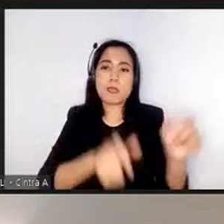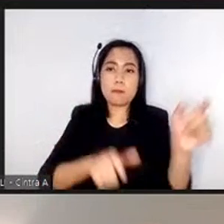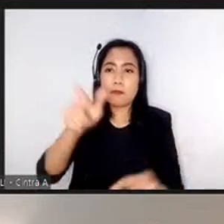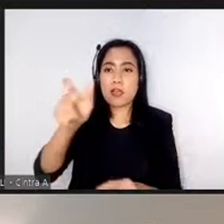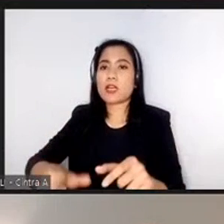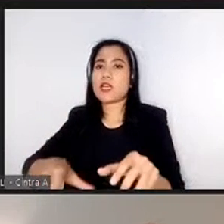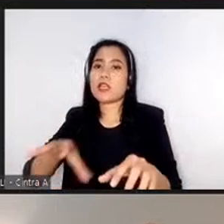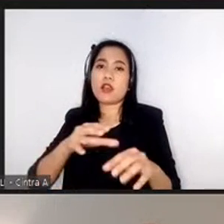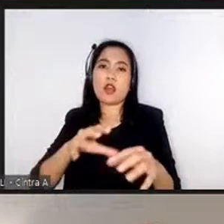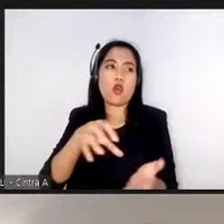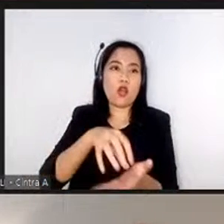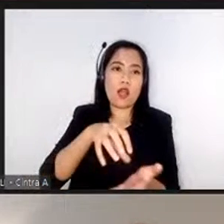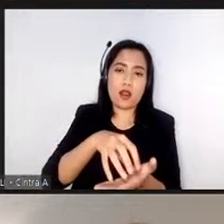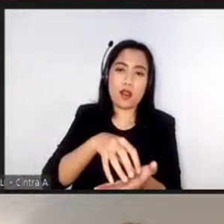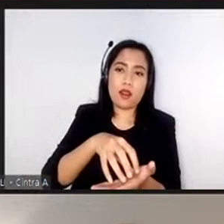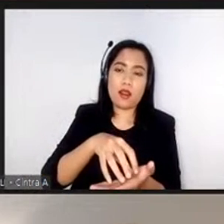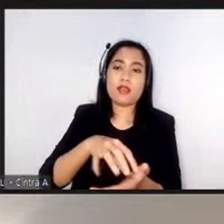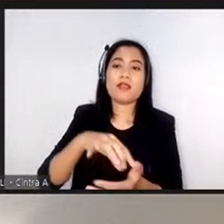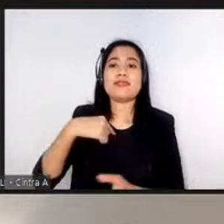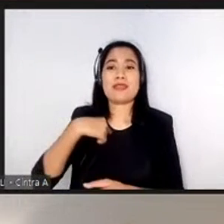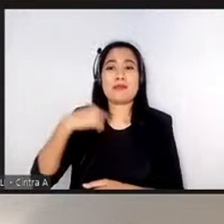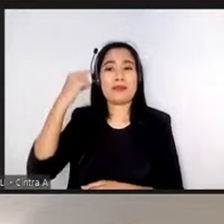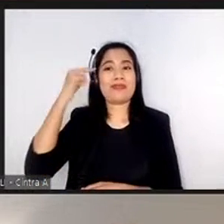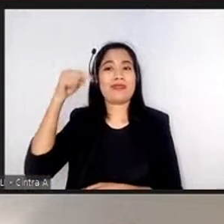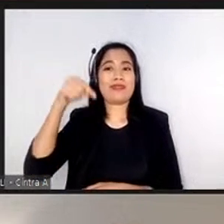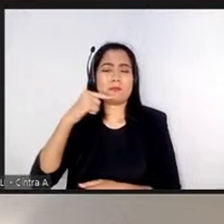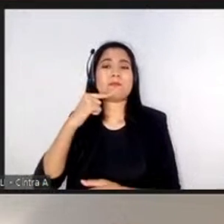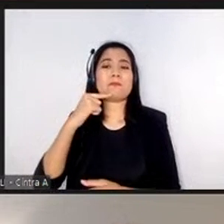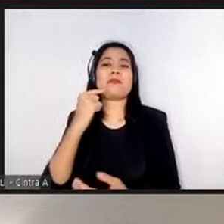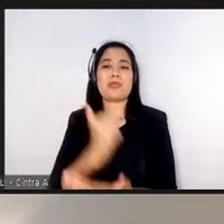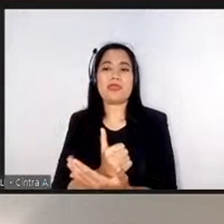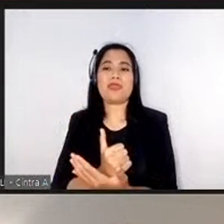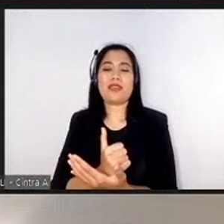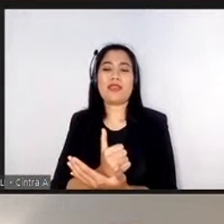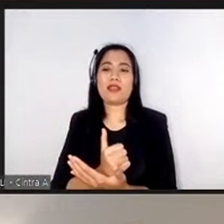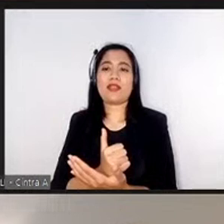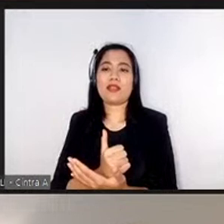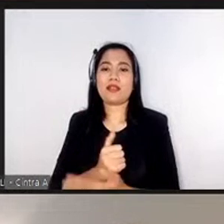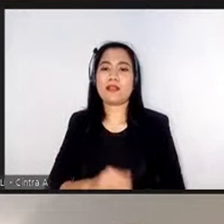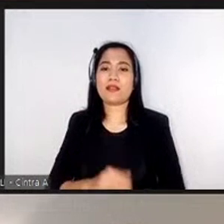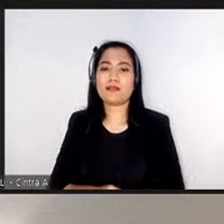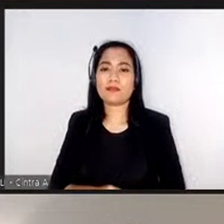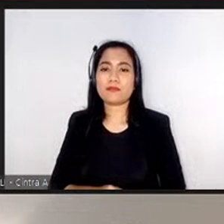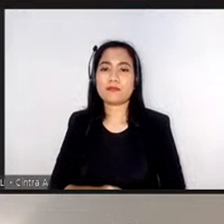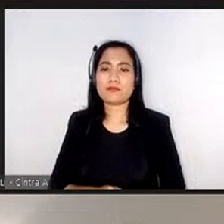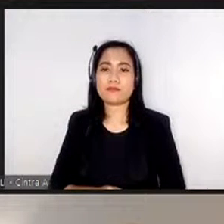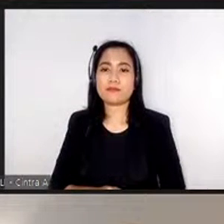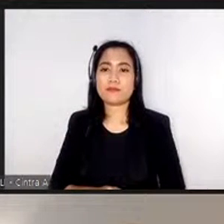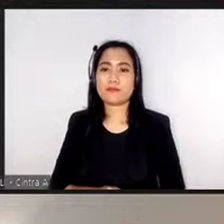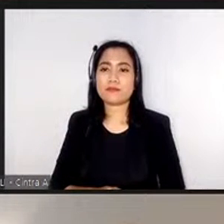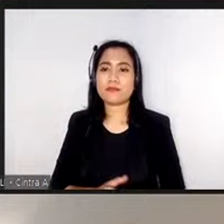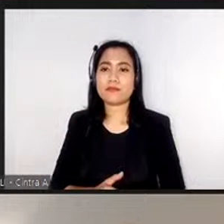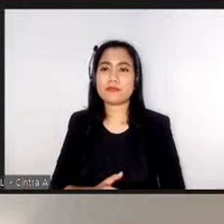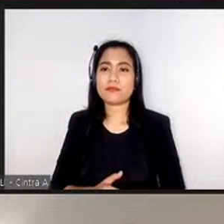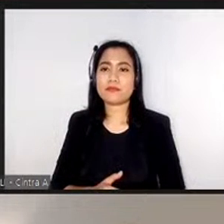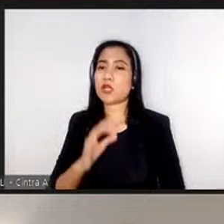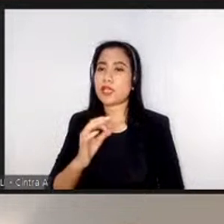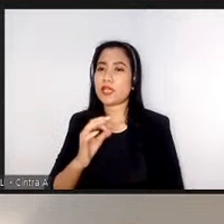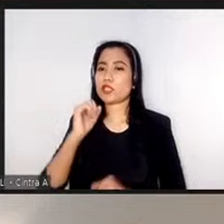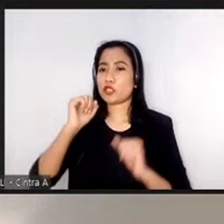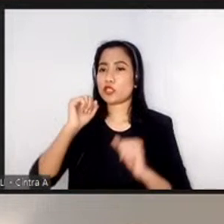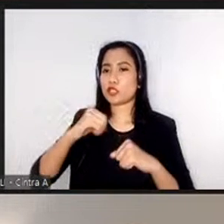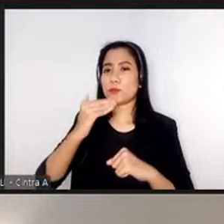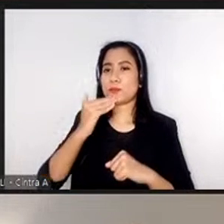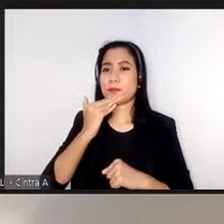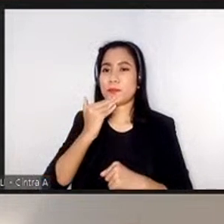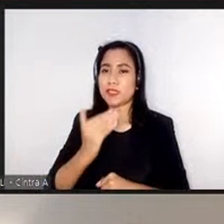Saya rasa ini ini satu agenda penting kita juga ke ke depan gitu Pak yang bisa sayaasuju Baik terima kasih banyak